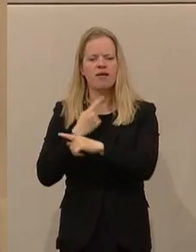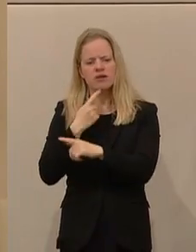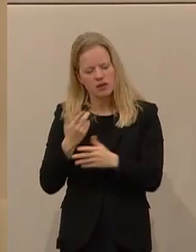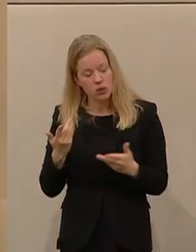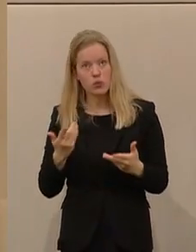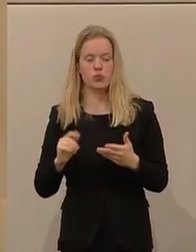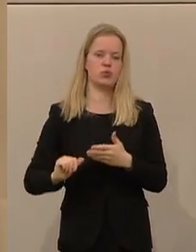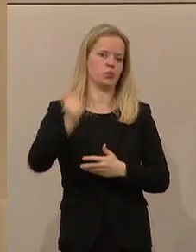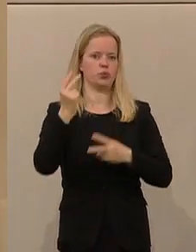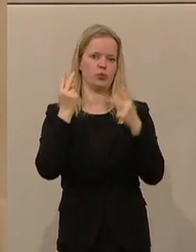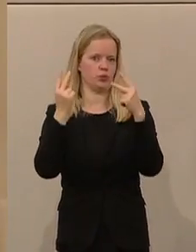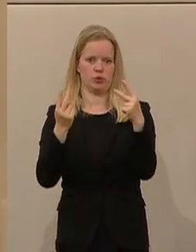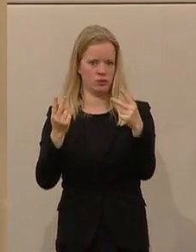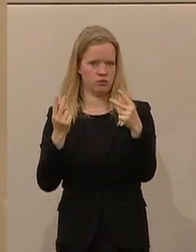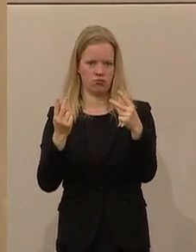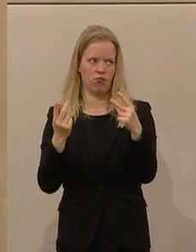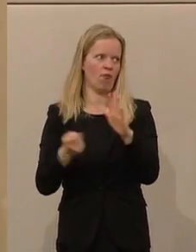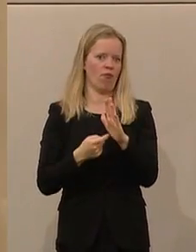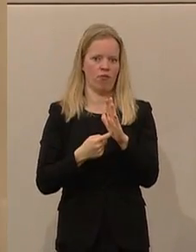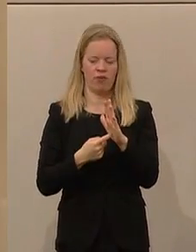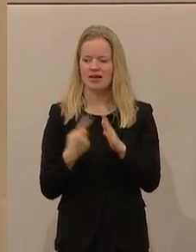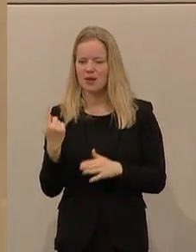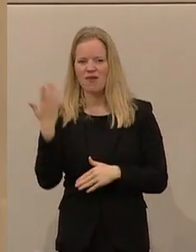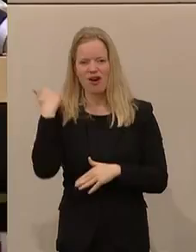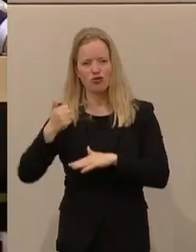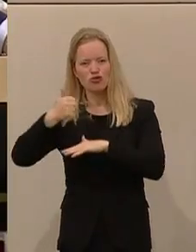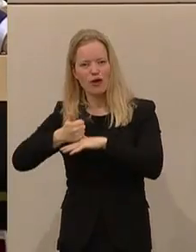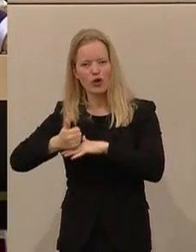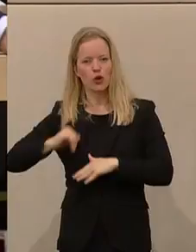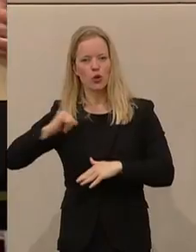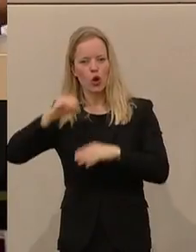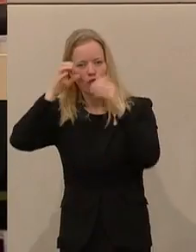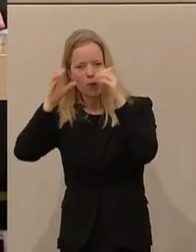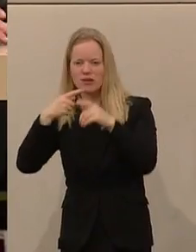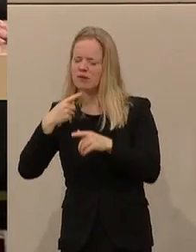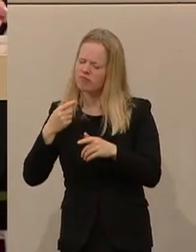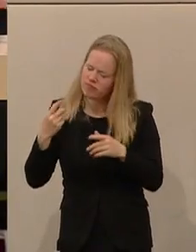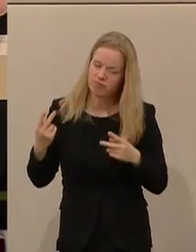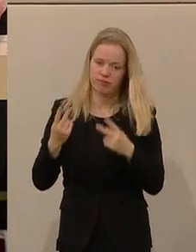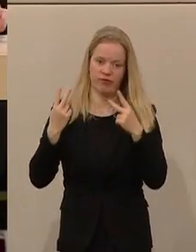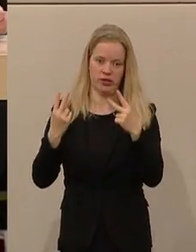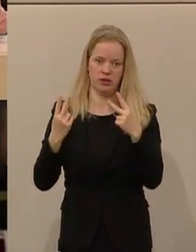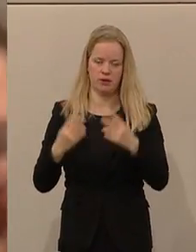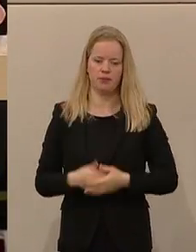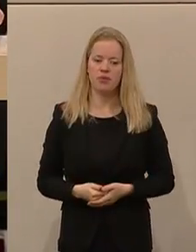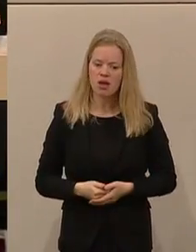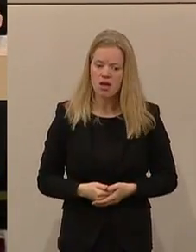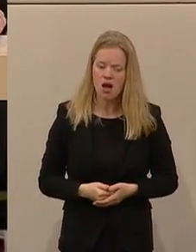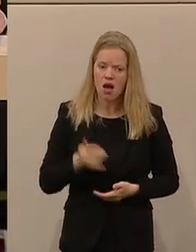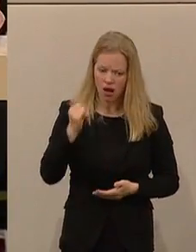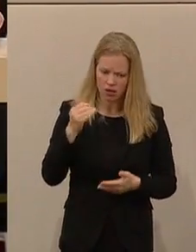hohe Priorität referiert, als Chef der jungen ÖVP. Und es ist eine Priorität. Warum? Weil allein